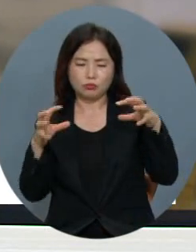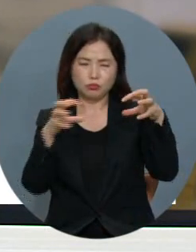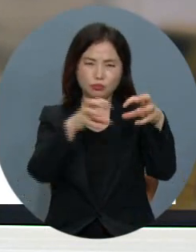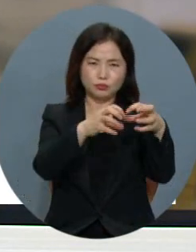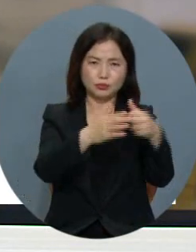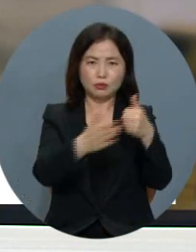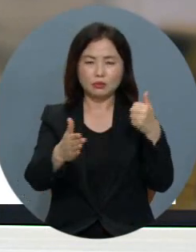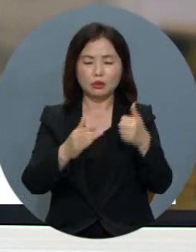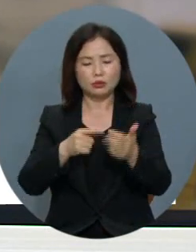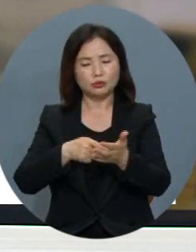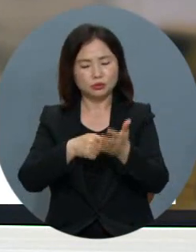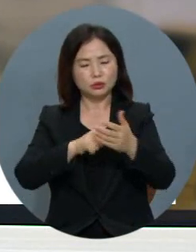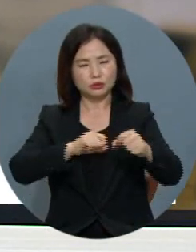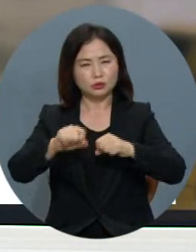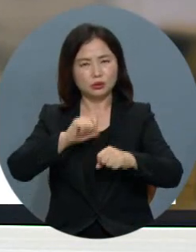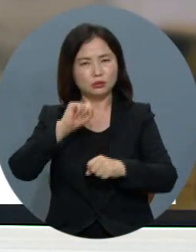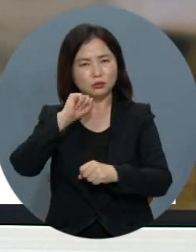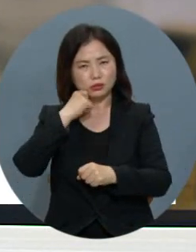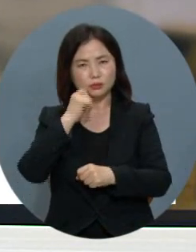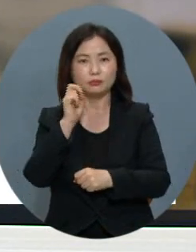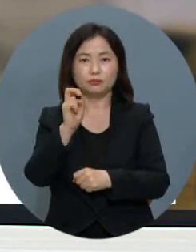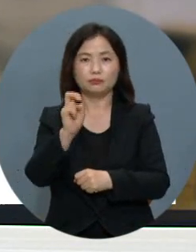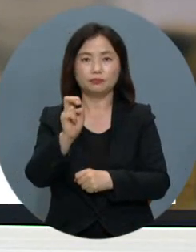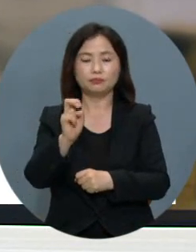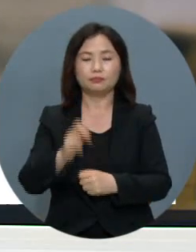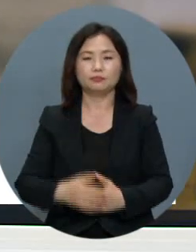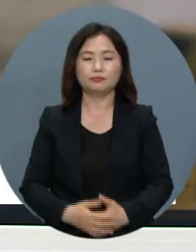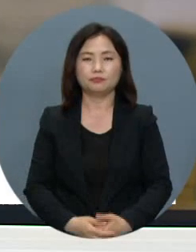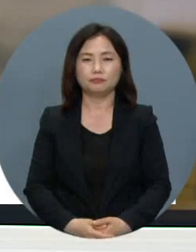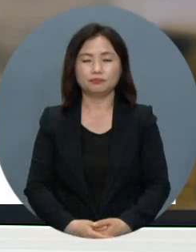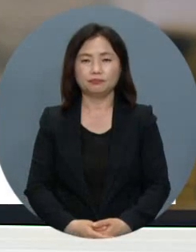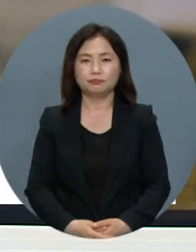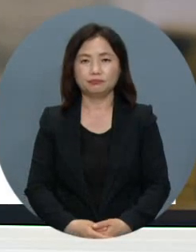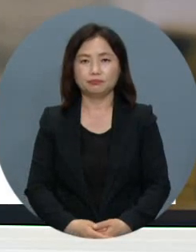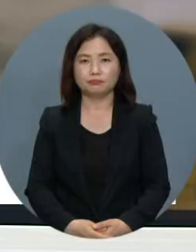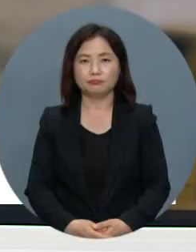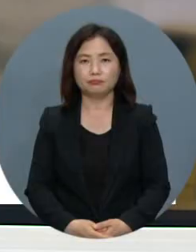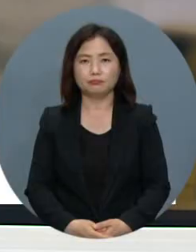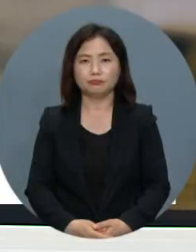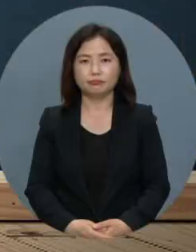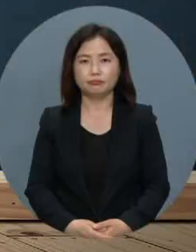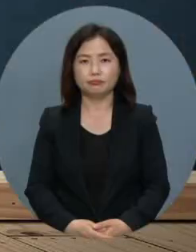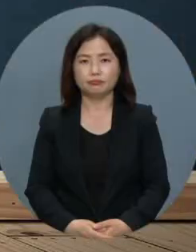겹쳐서 추진이 쉽지 않을 것으로 보입니다 윤영균 기자가 취재했습니다